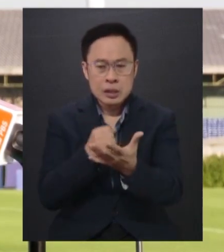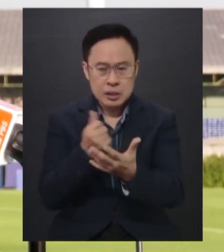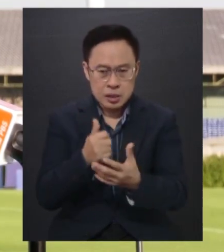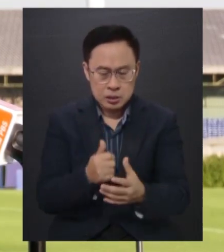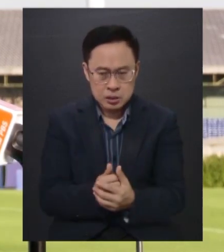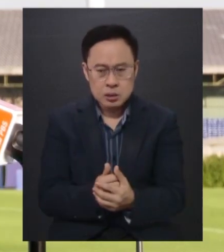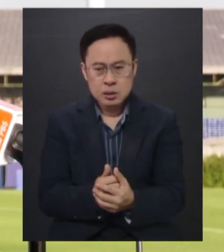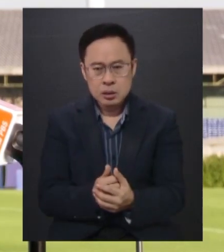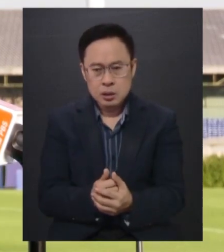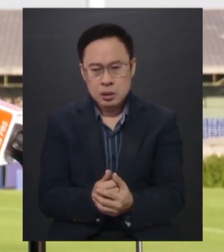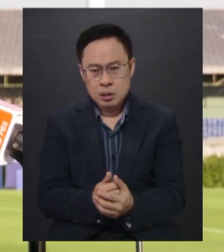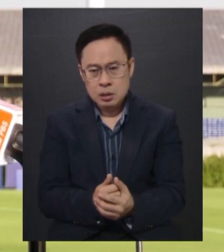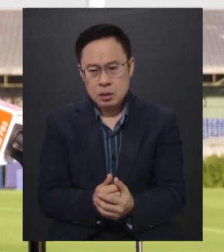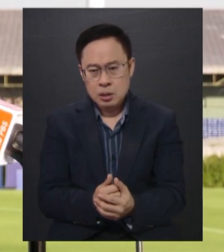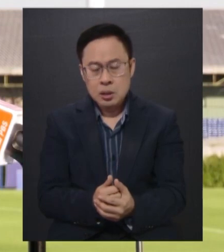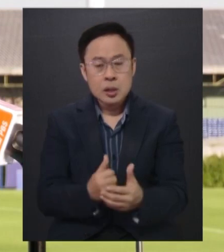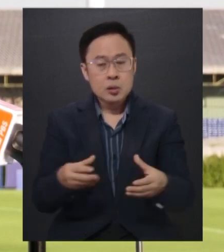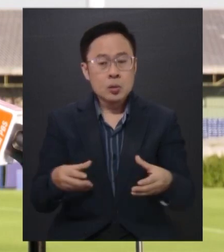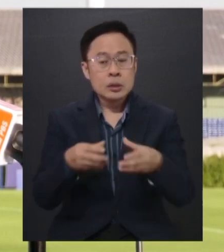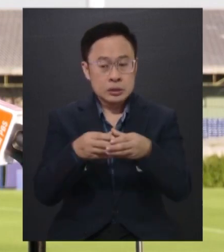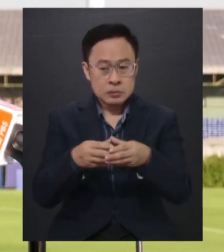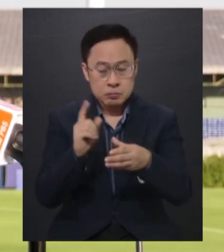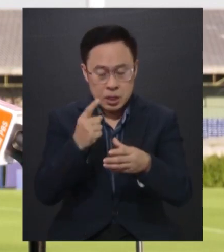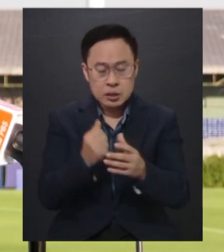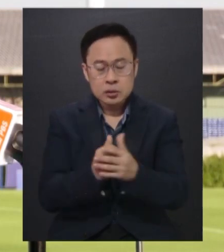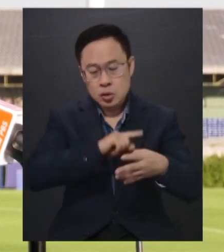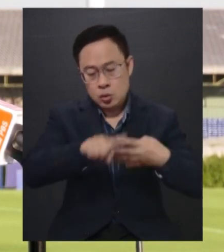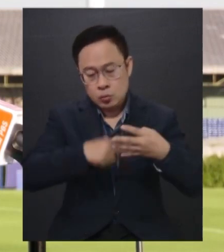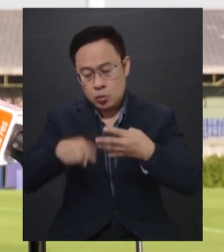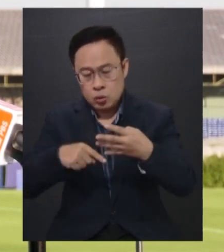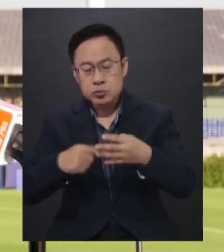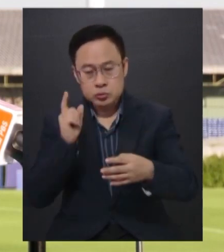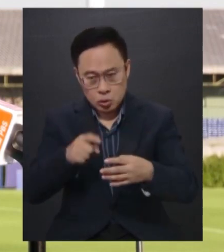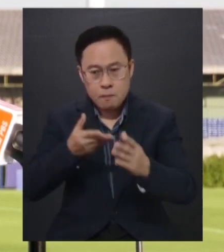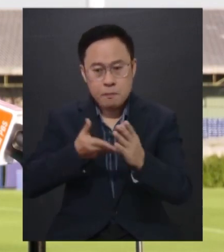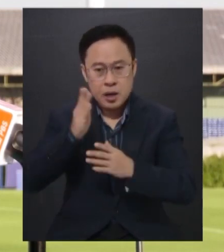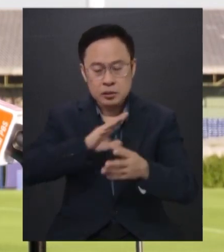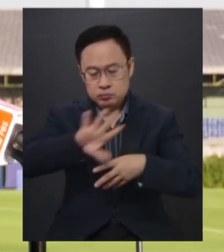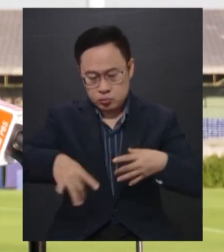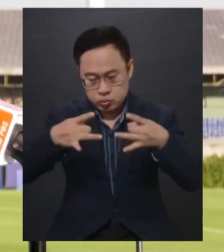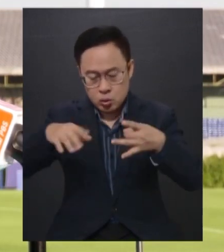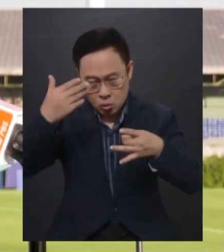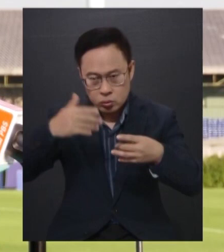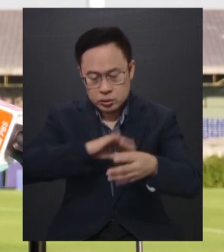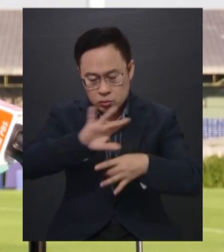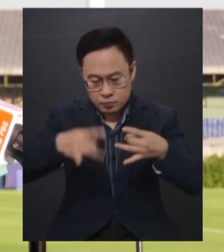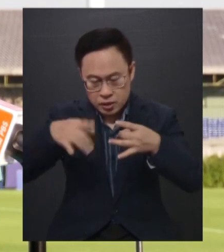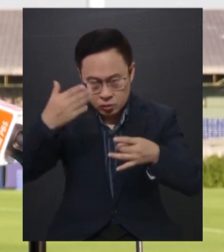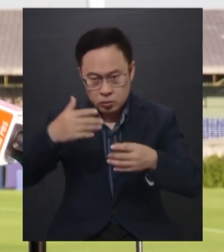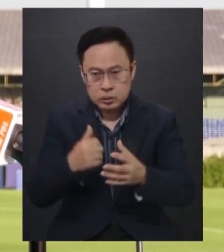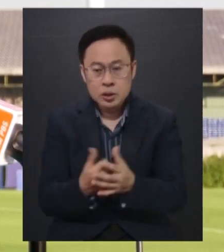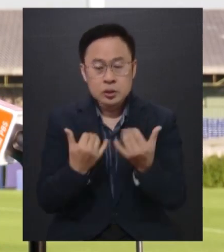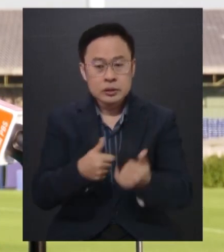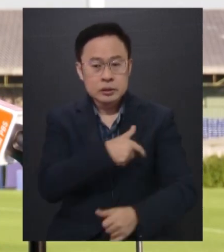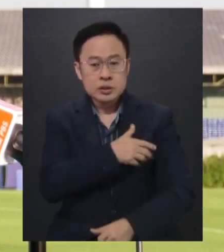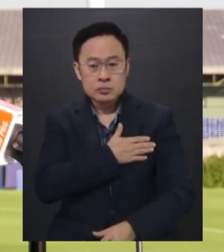โค้ชบอกครับก็ต้องเอ่อทีมมาอย่างแรกก็คือเราต้องเข้ารอบให้ได้ลึกที่สุดอย่างเป็นอย่างแรกจริงๆตอนนี้ถ้าซ้อมในนาทีม